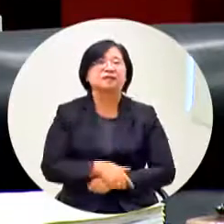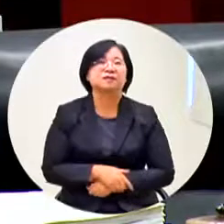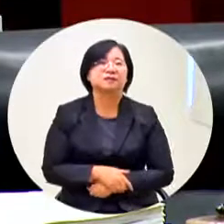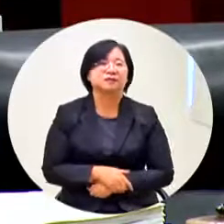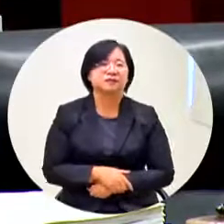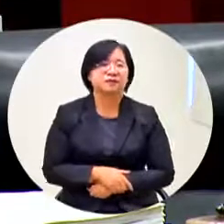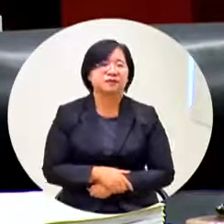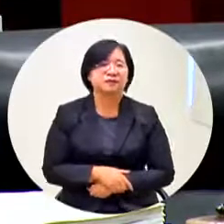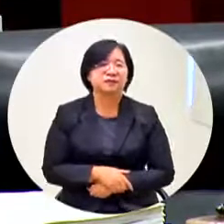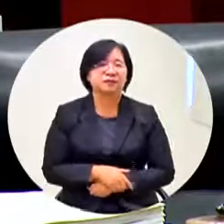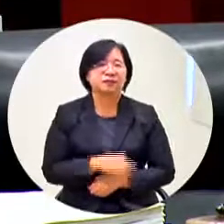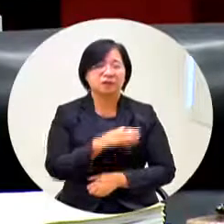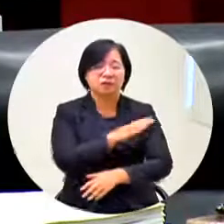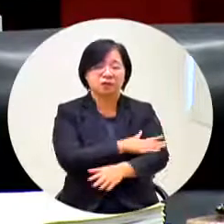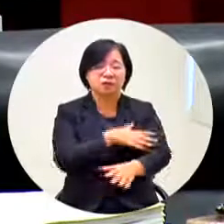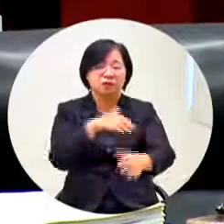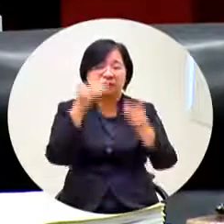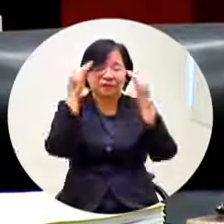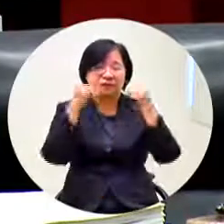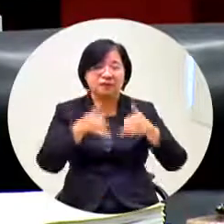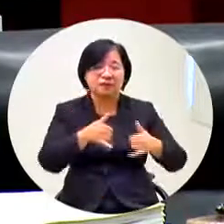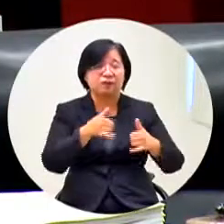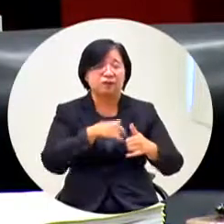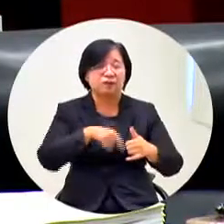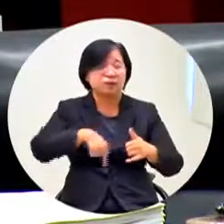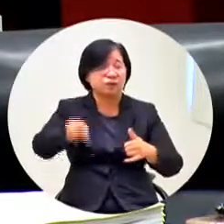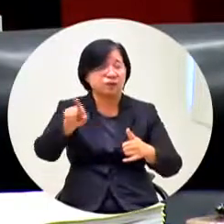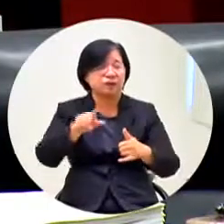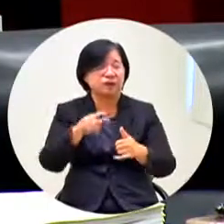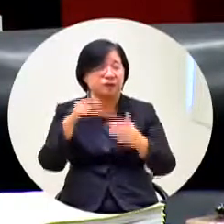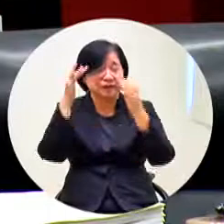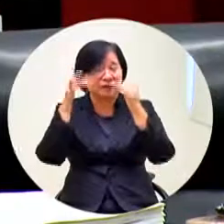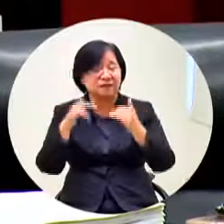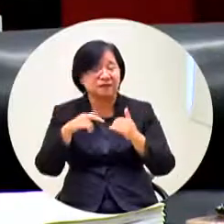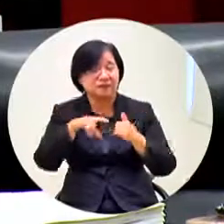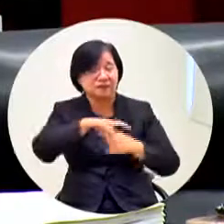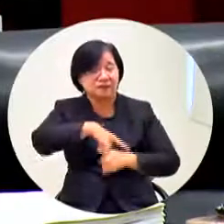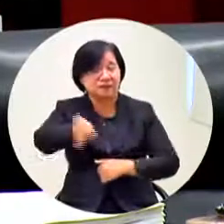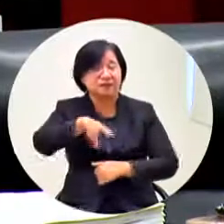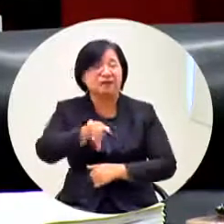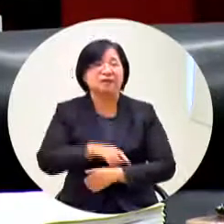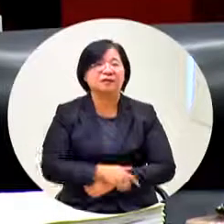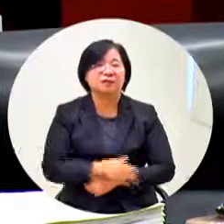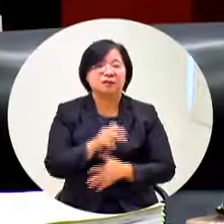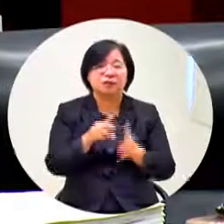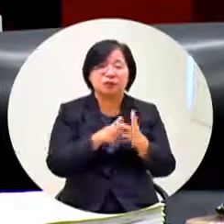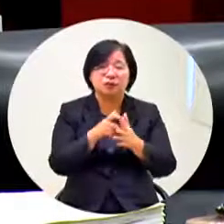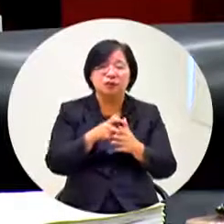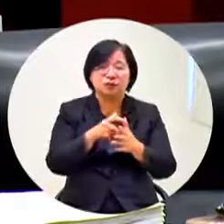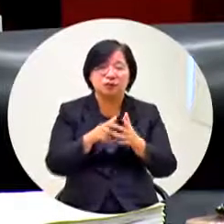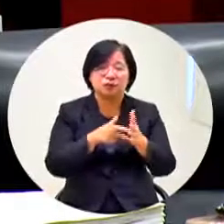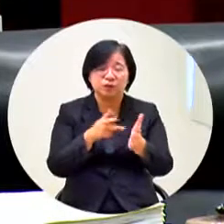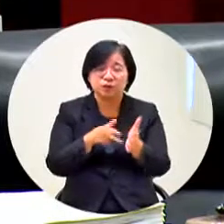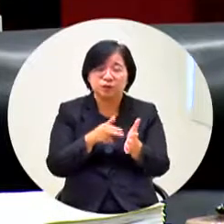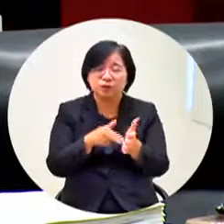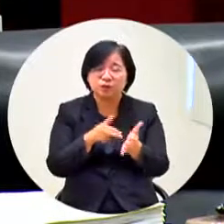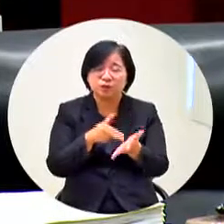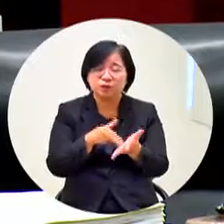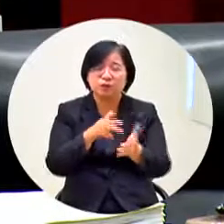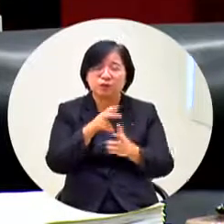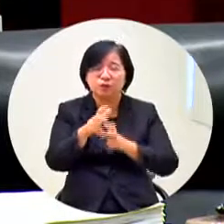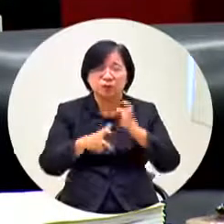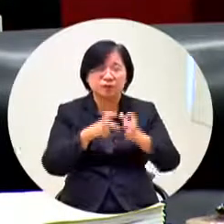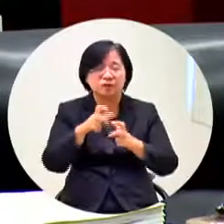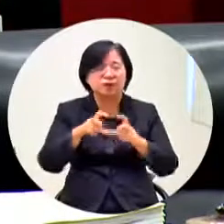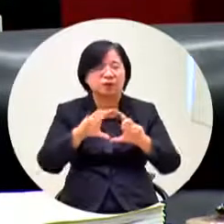我们的左兰路，就是左营通往南子的部分，这边是油厂国小，那因为这边有捷运站，所以